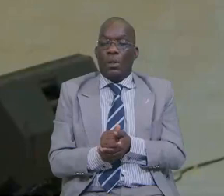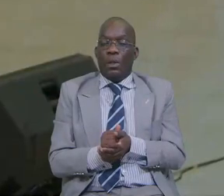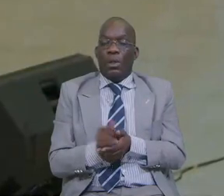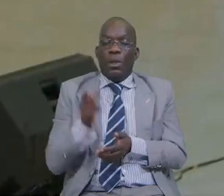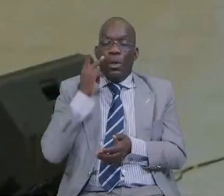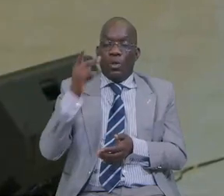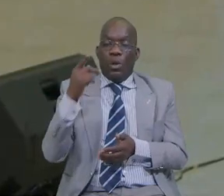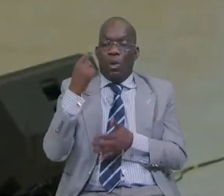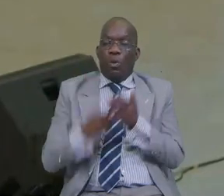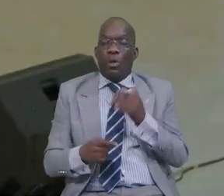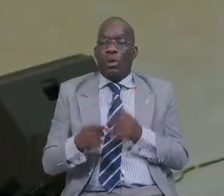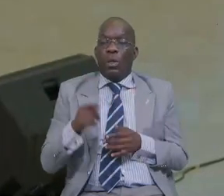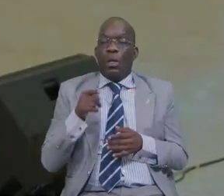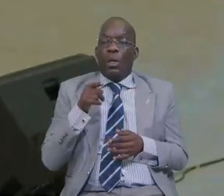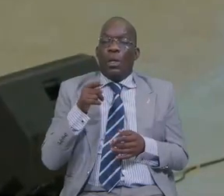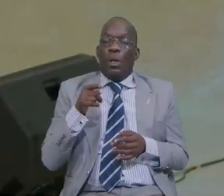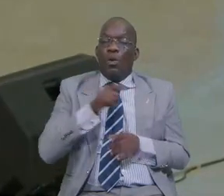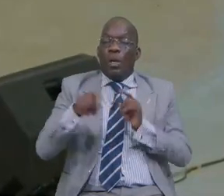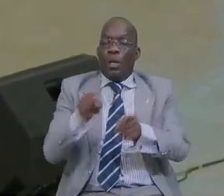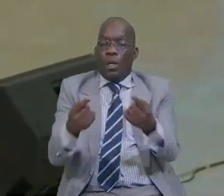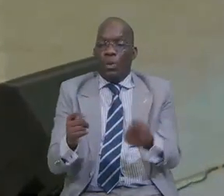Quand il était venu ici au Nigeria,